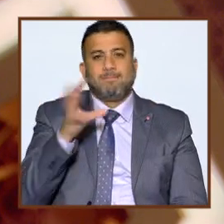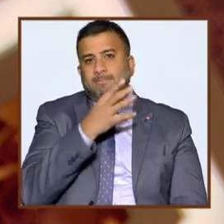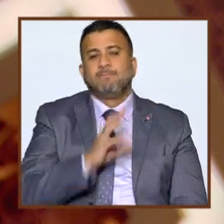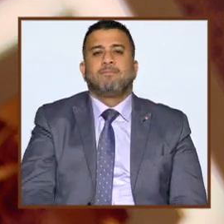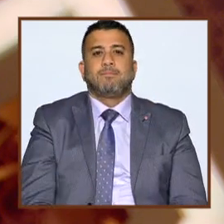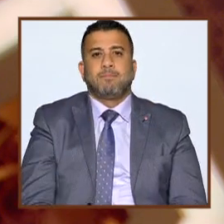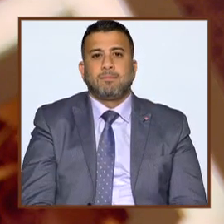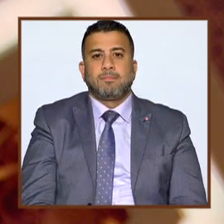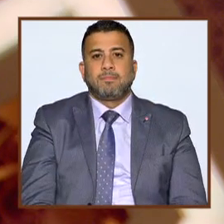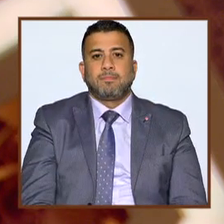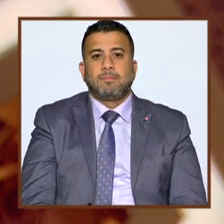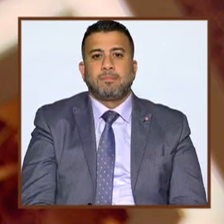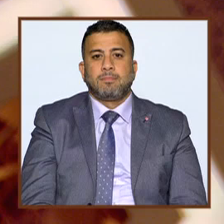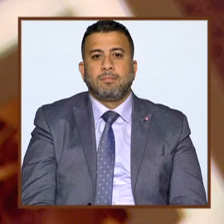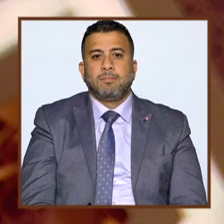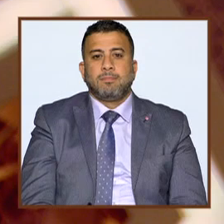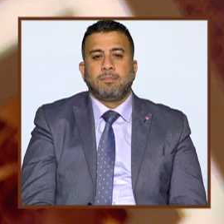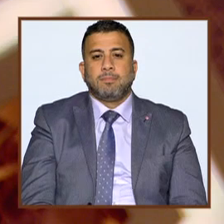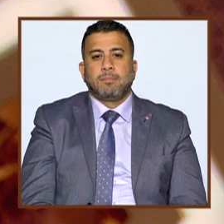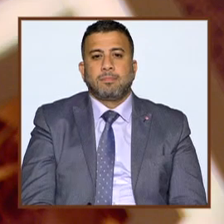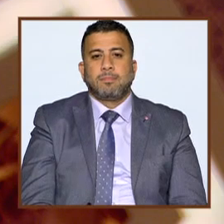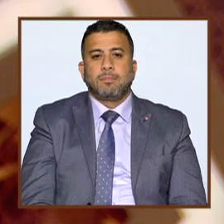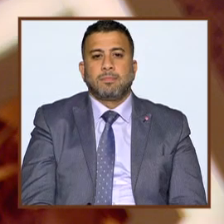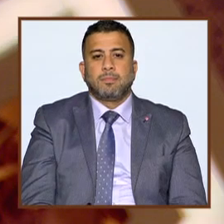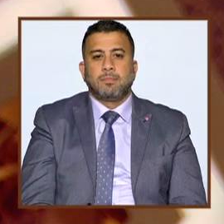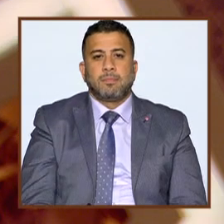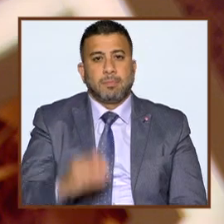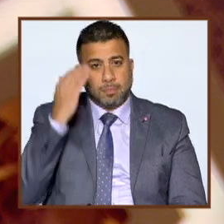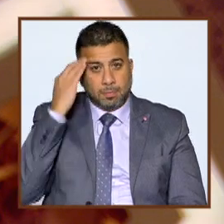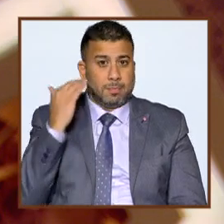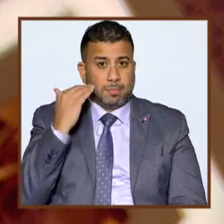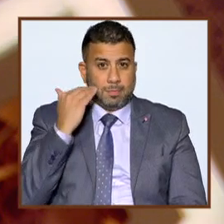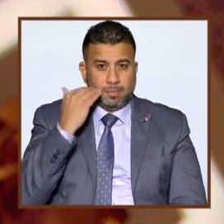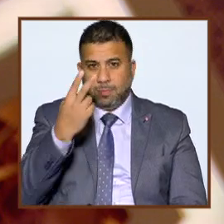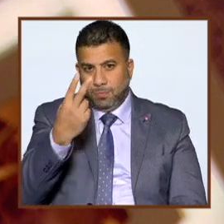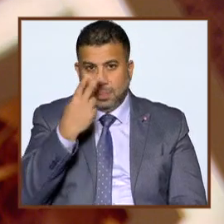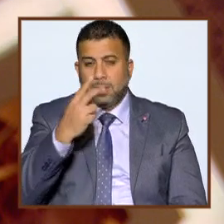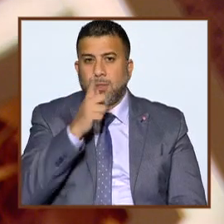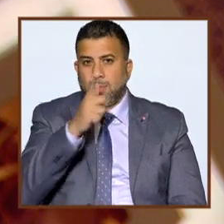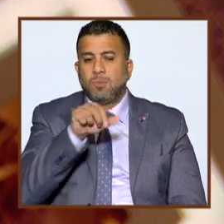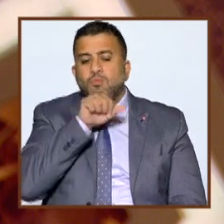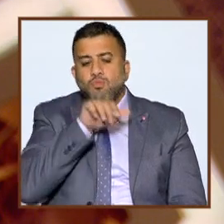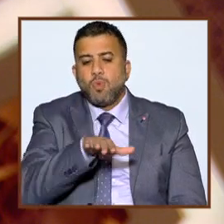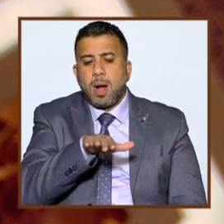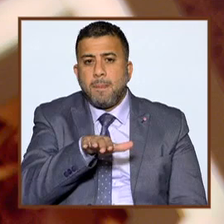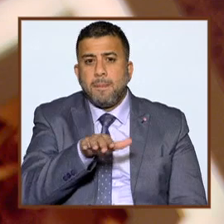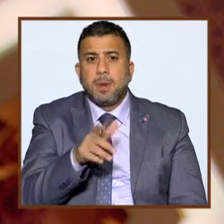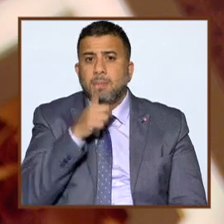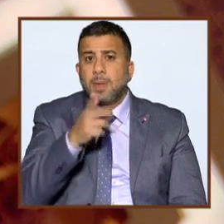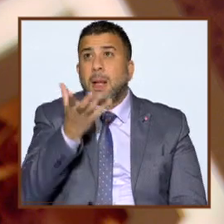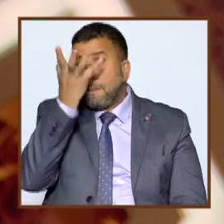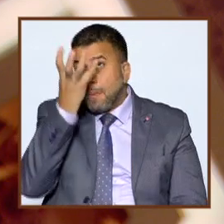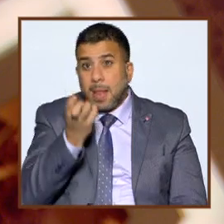وسلم. وأختي الفاضلة أم محمد، النبي عليه الصلاة والسلام قال: صلاة الليل